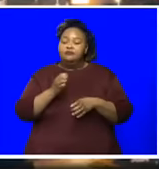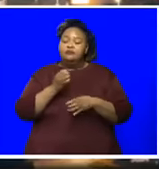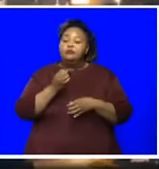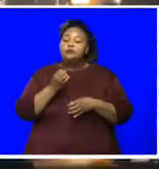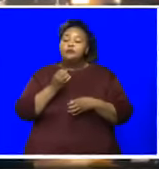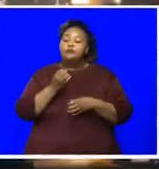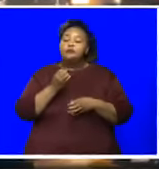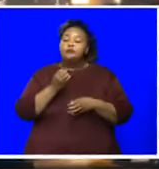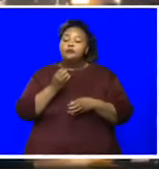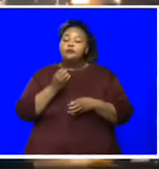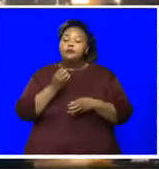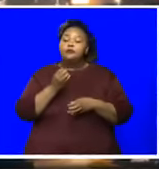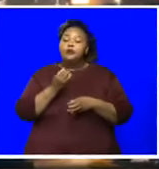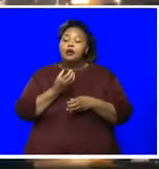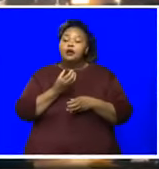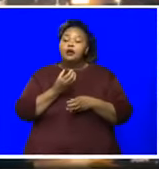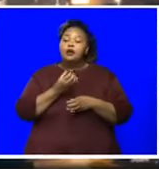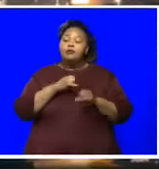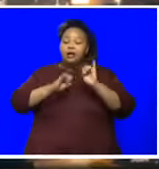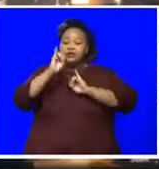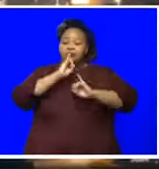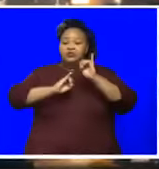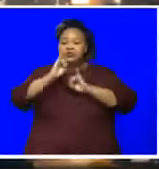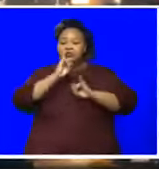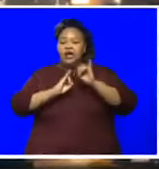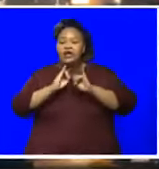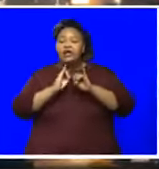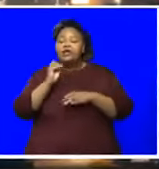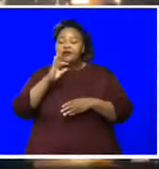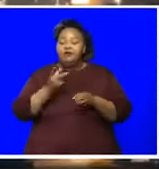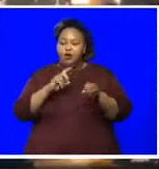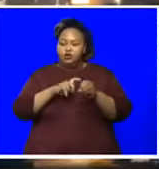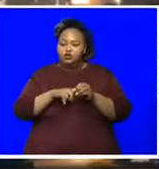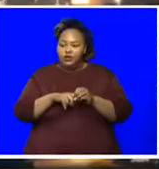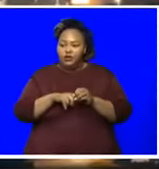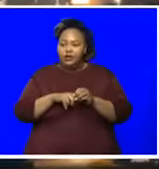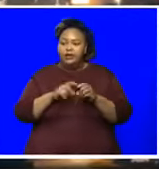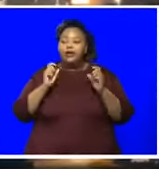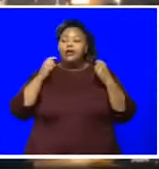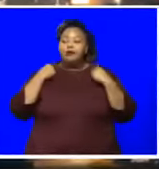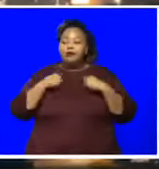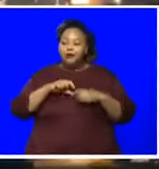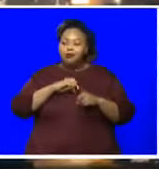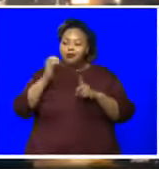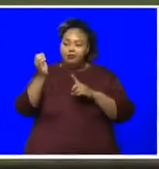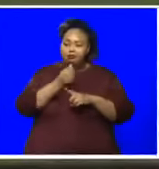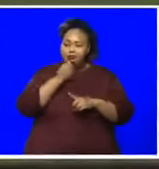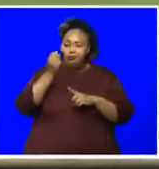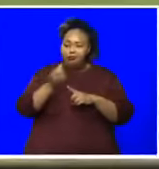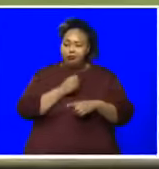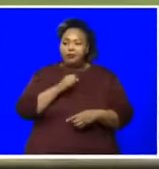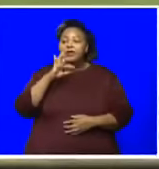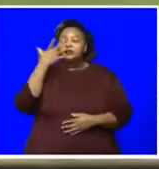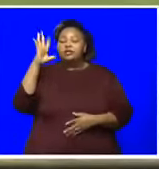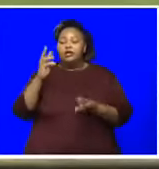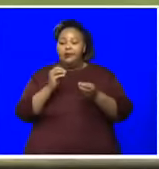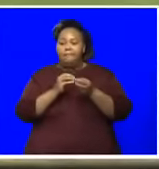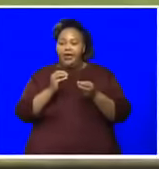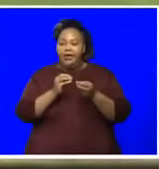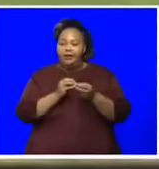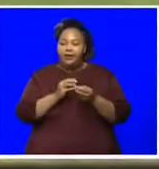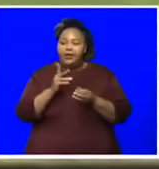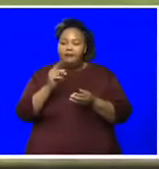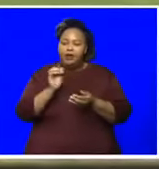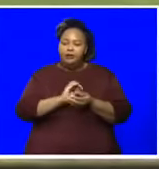omncintiswano weligaluva losekelwe libhange leFirst National Bank ngemali leng 1.4 million emalangeni. Kube lilanga